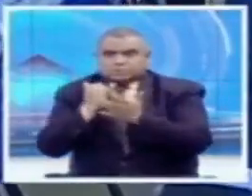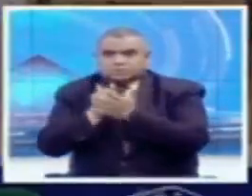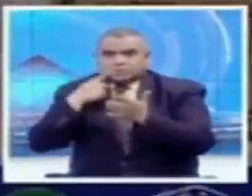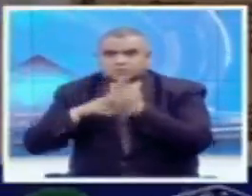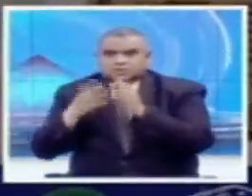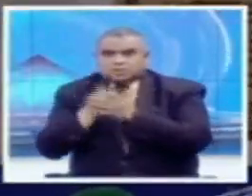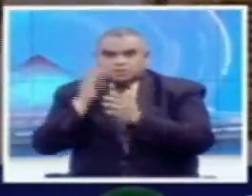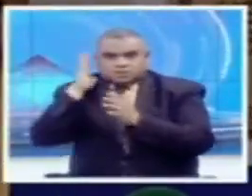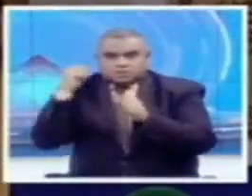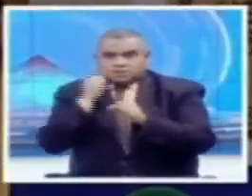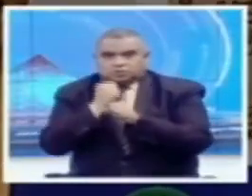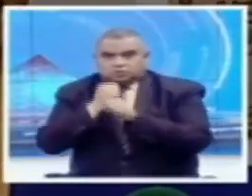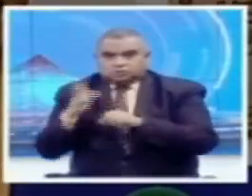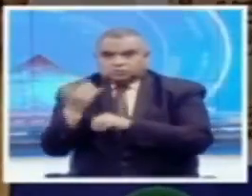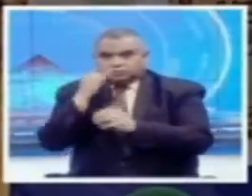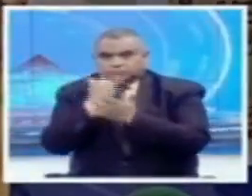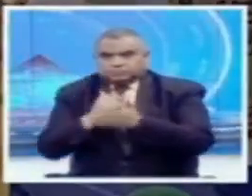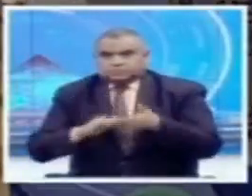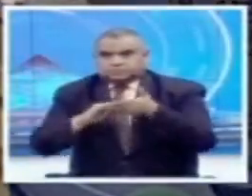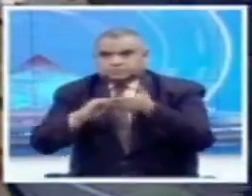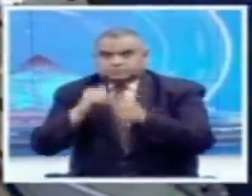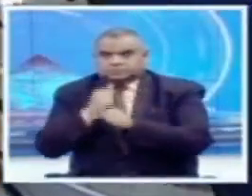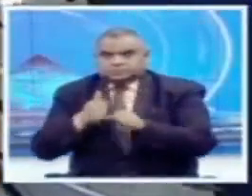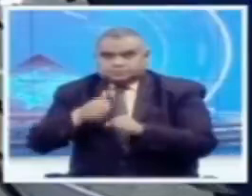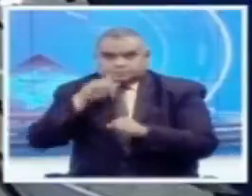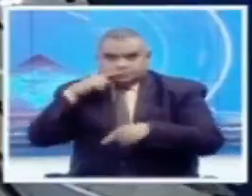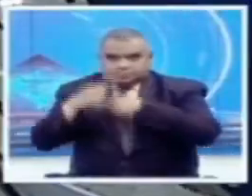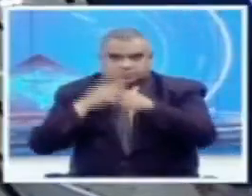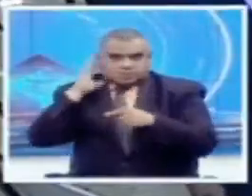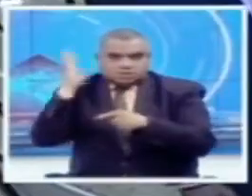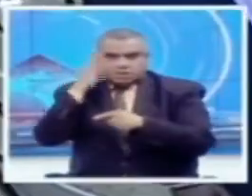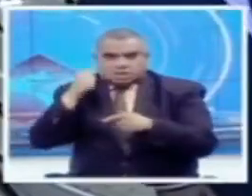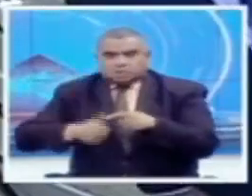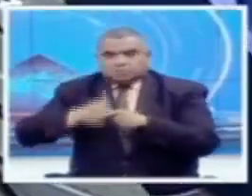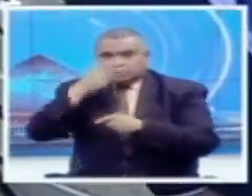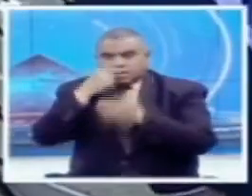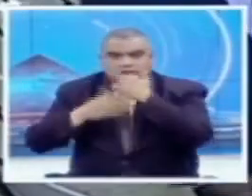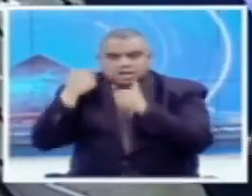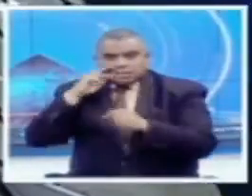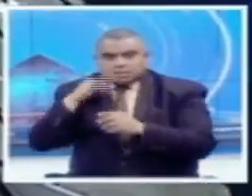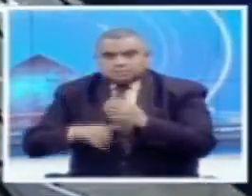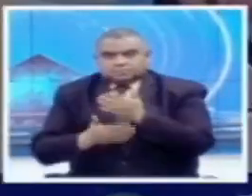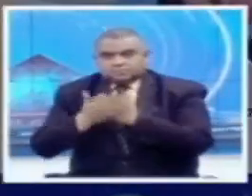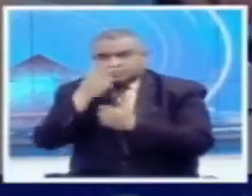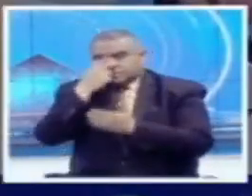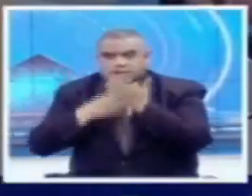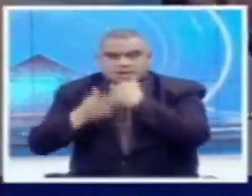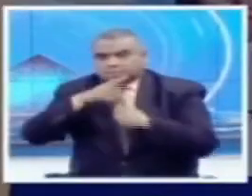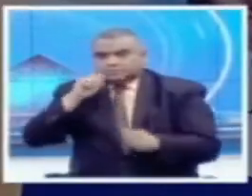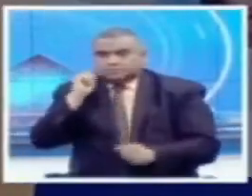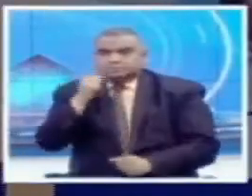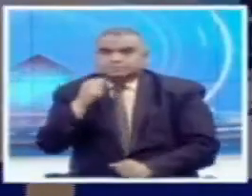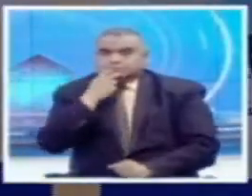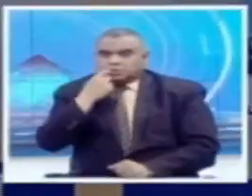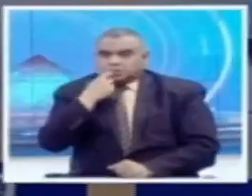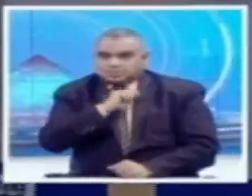فخر للأمة العربية والإسلامية، فقد أضاءوا عالما ساده الظلام لقرور عديدة.